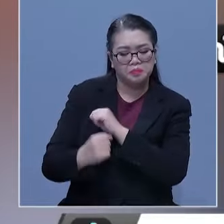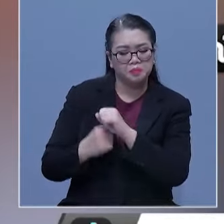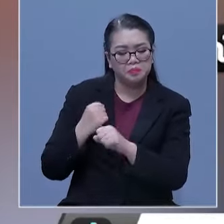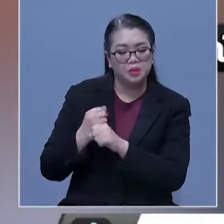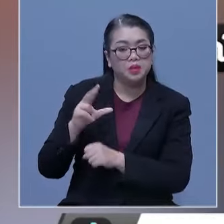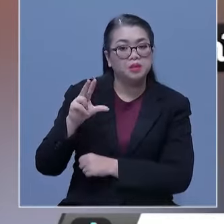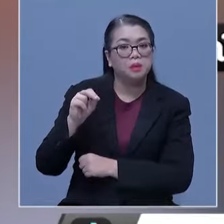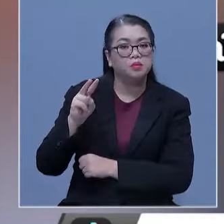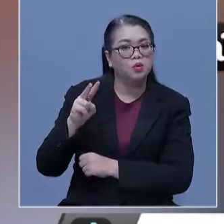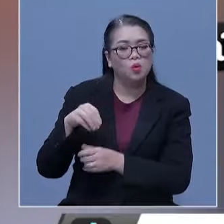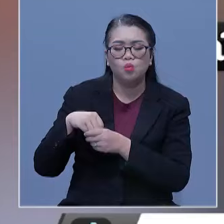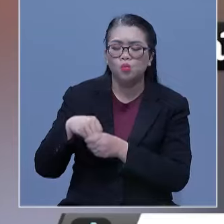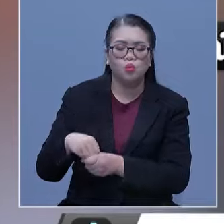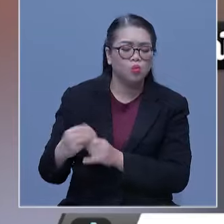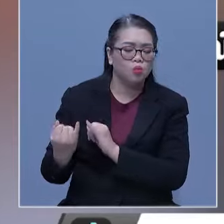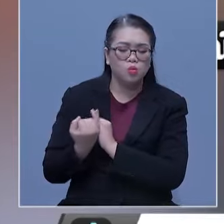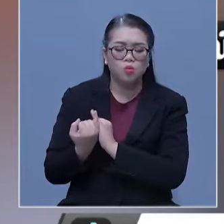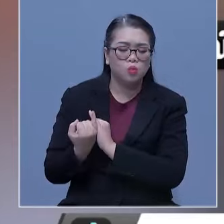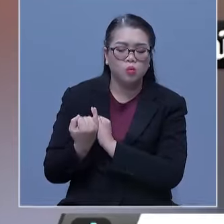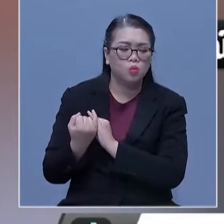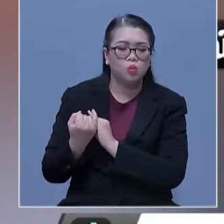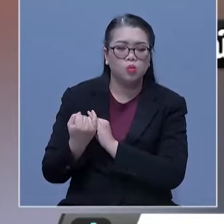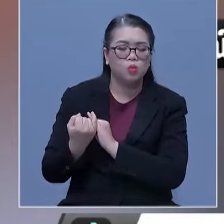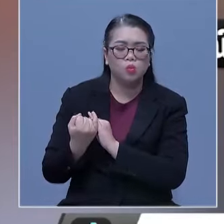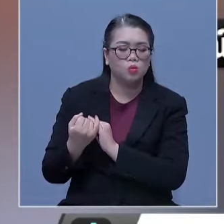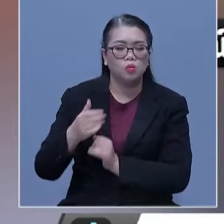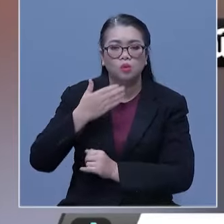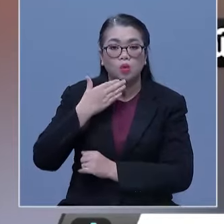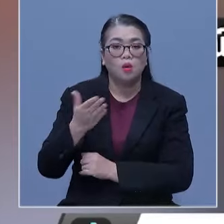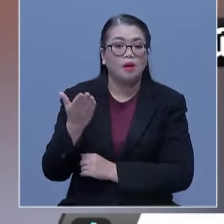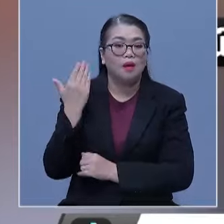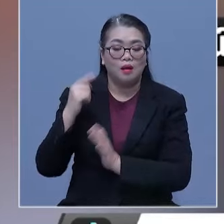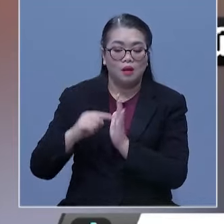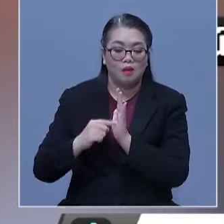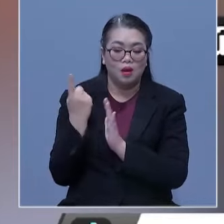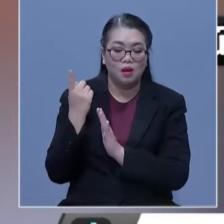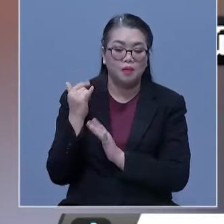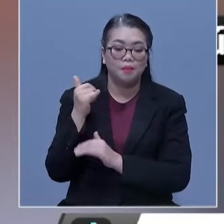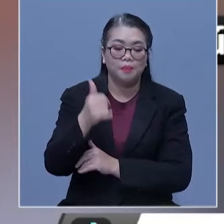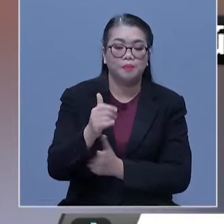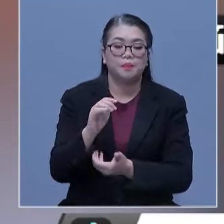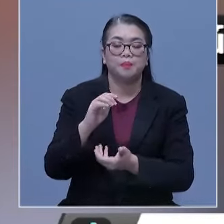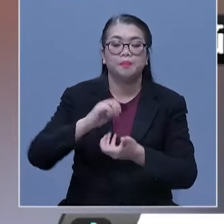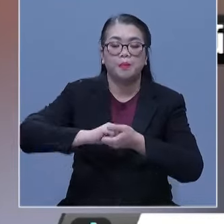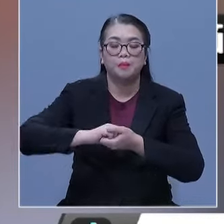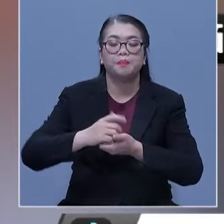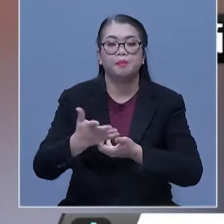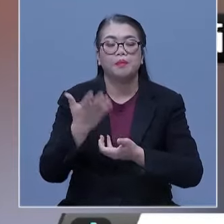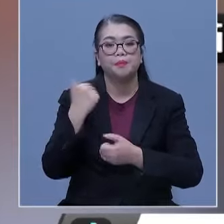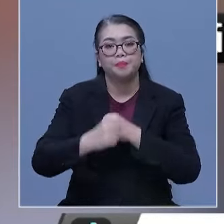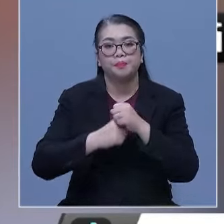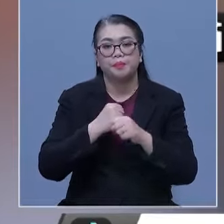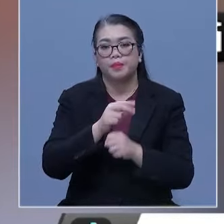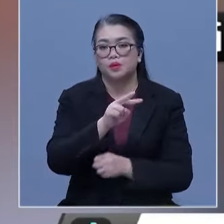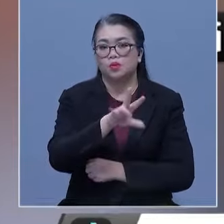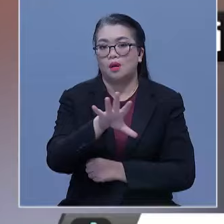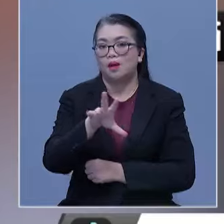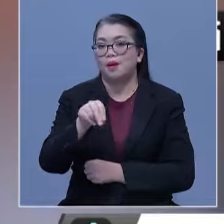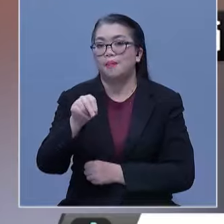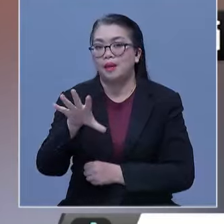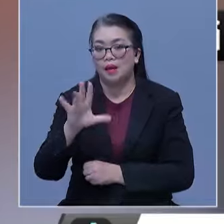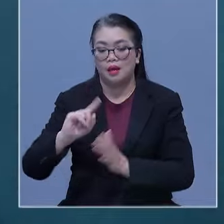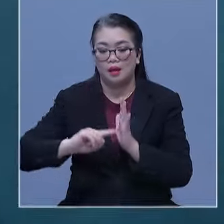ปีนะครับย้อนกลับไปช่วงศาลสัมพันธ์แรกเริ่มเดิมทีเนี่ยน่าจะเป็นช่วงปี 2535คุณจอยท่านผู้